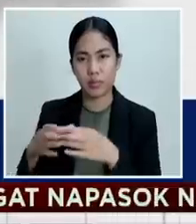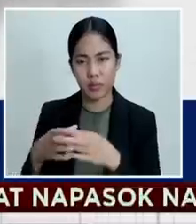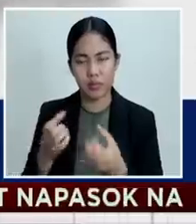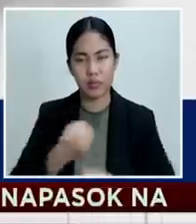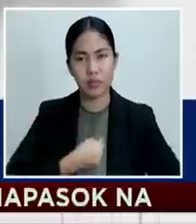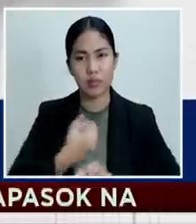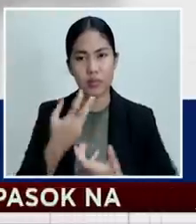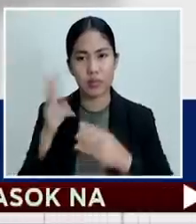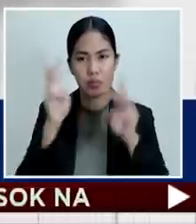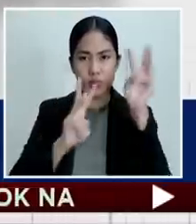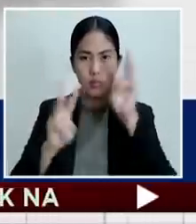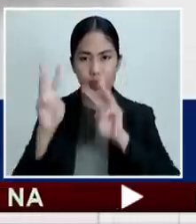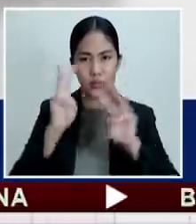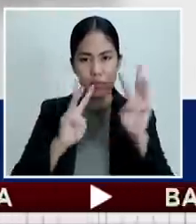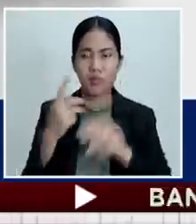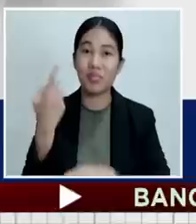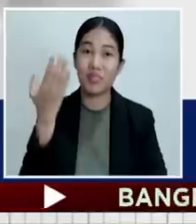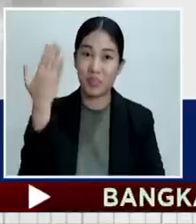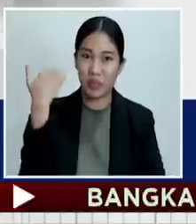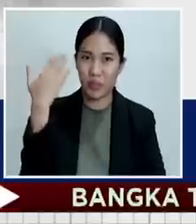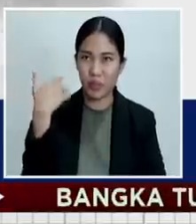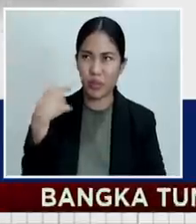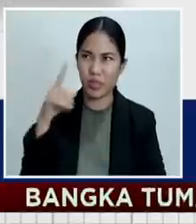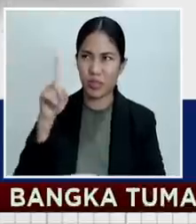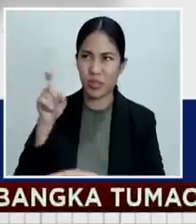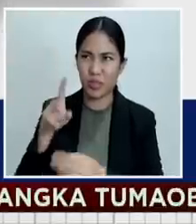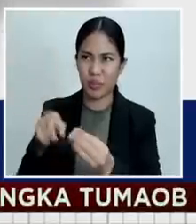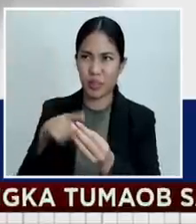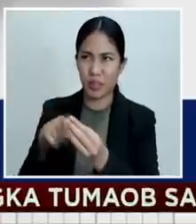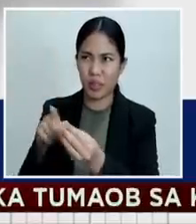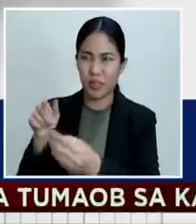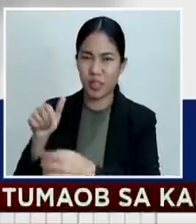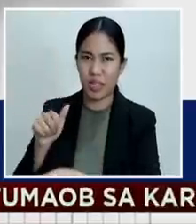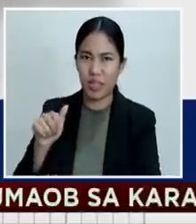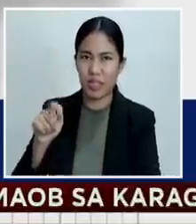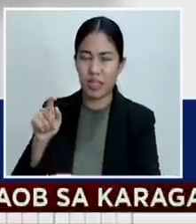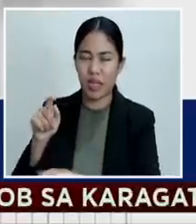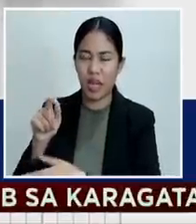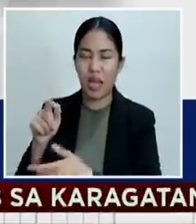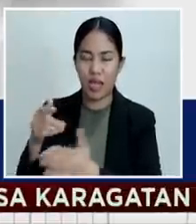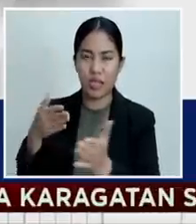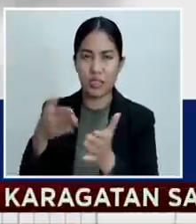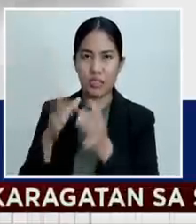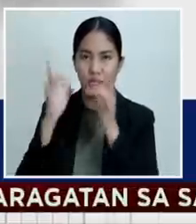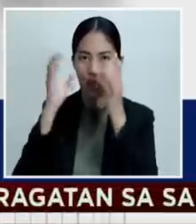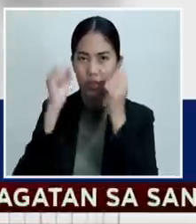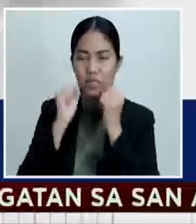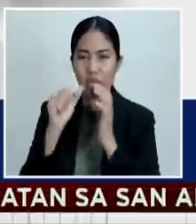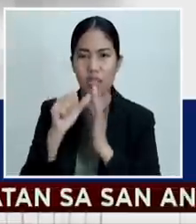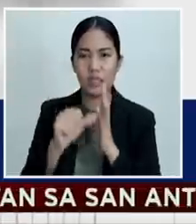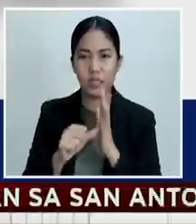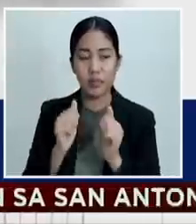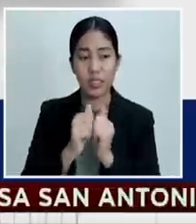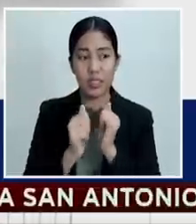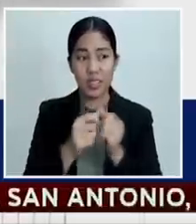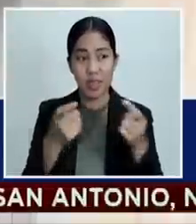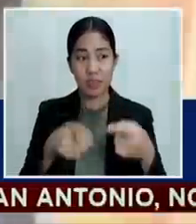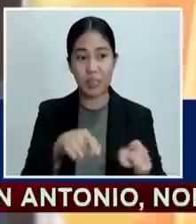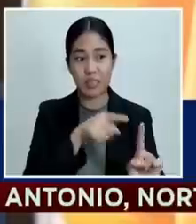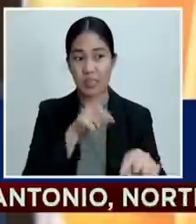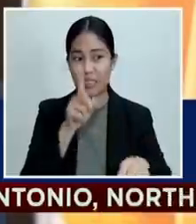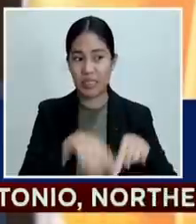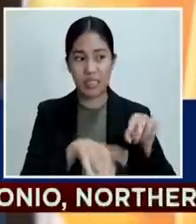Korte Suprema. Pinapakita lang umano nang nangyari kay Teves ang kawalan ng kakayahan ng mga ahensya ng gobyerno na hulihin ng mga